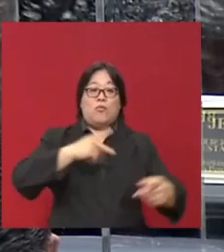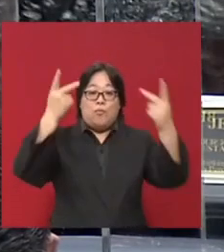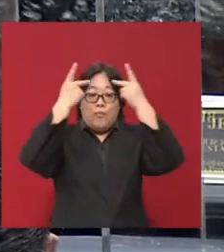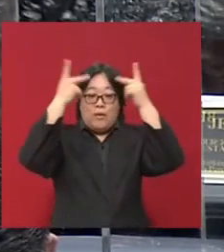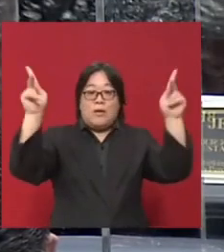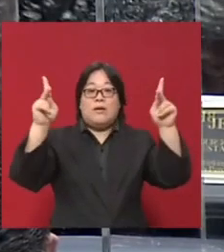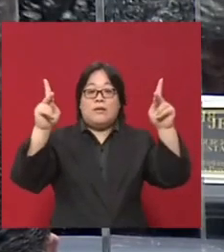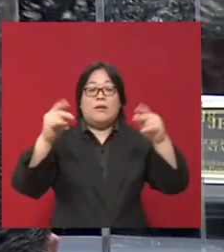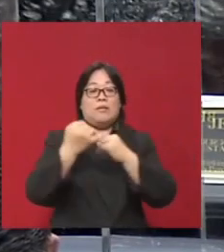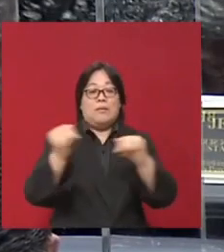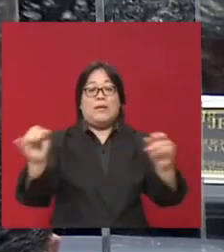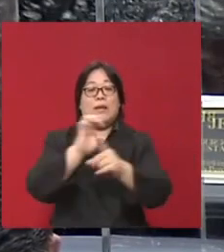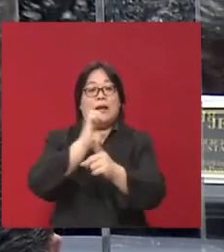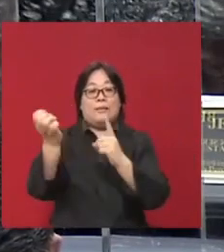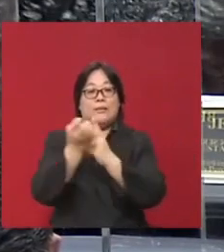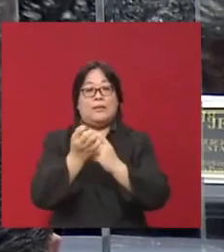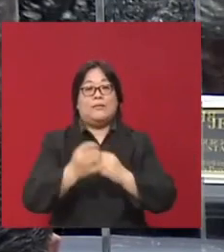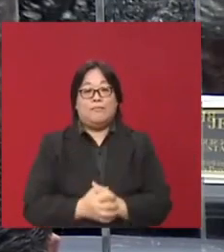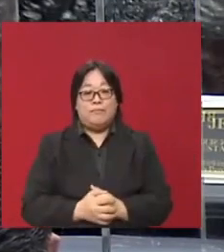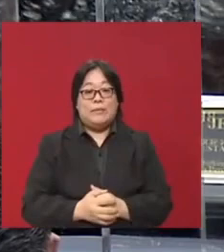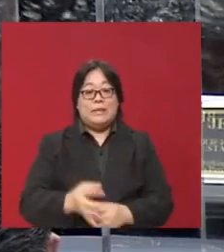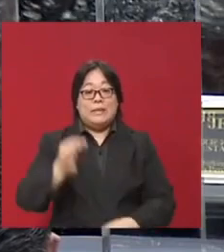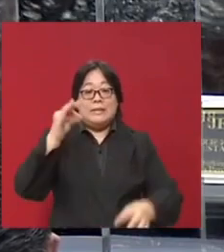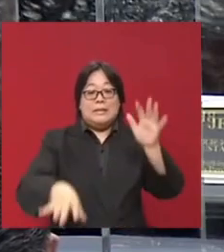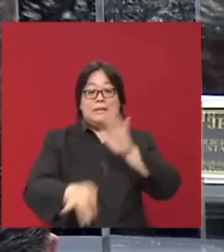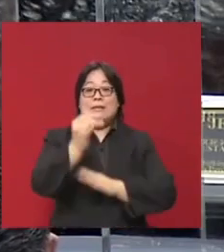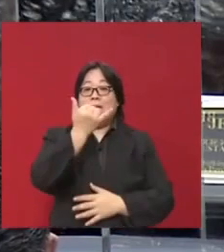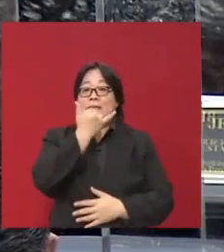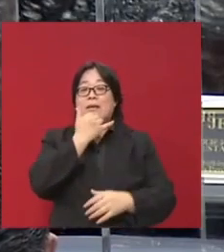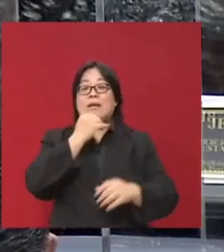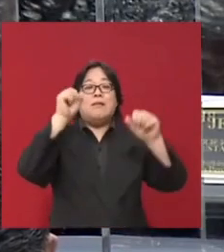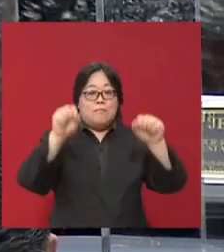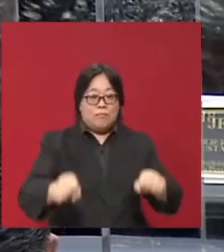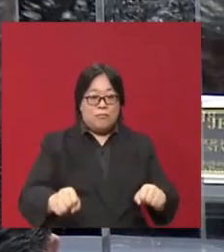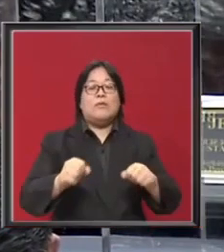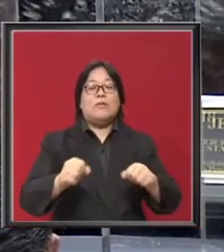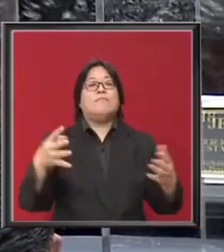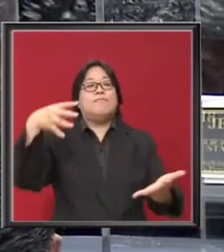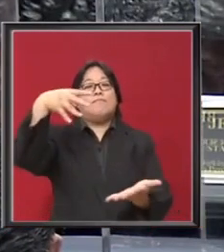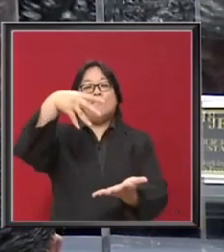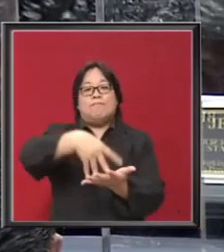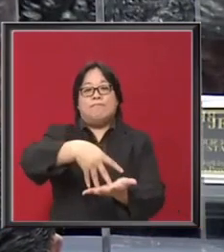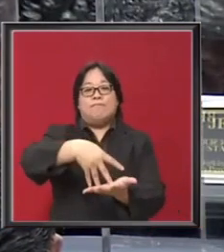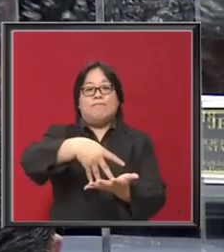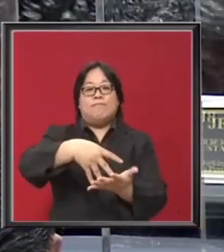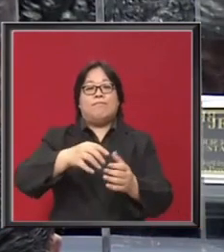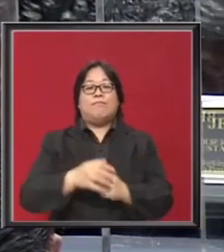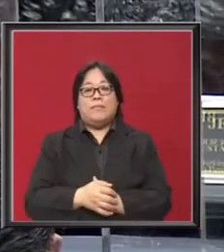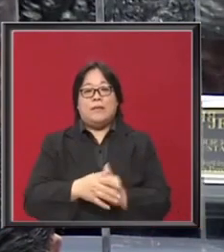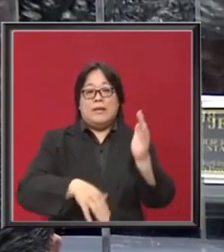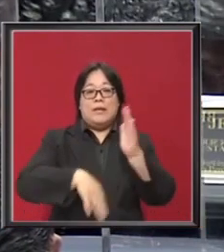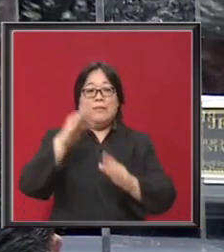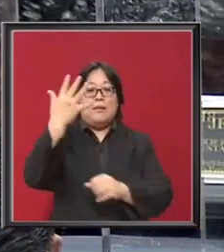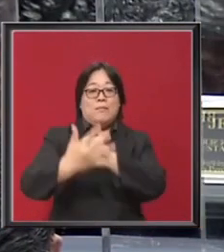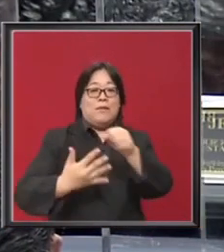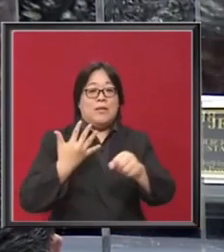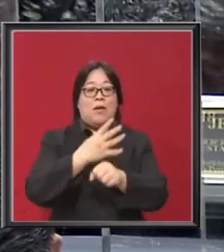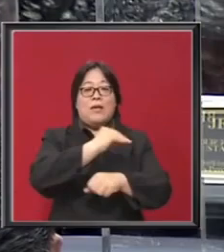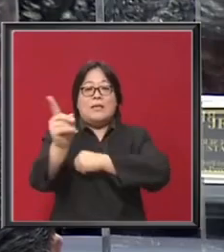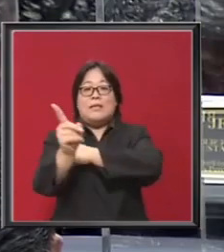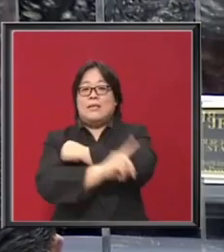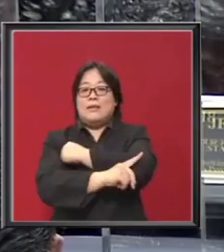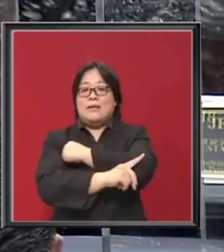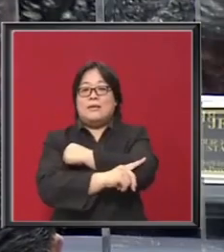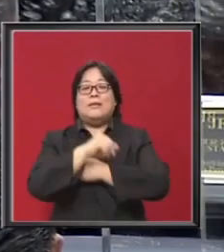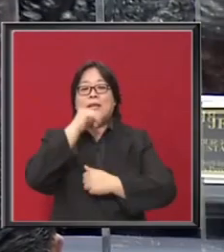ketua pengarah jabatan alam sekitar jika di samping kesalahan boleh dikategorikan atau dipenjarakan di lebih 4-5 tahun dan